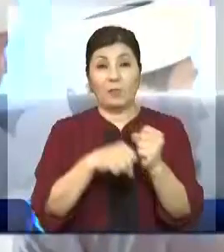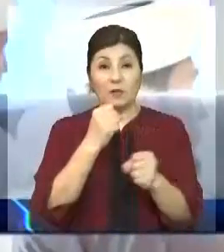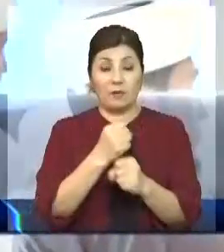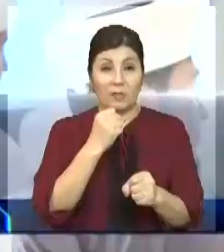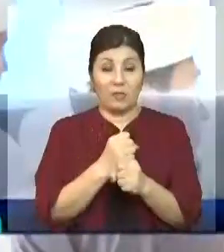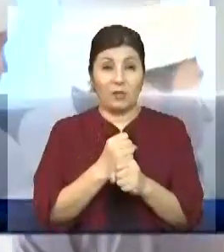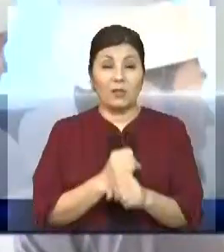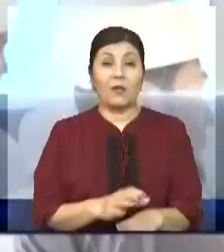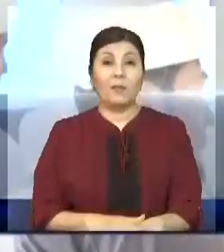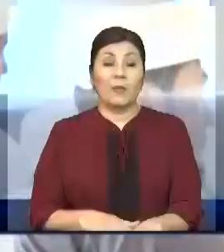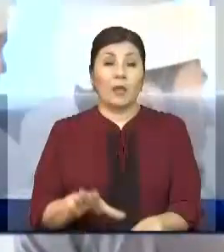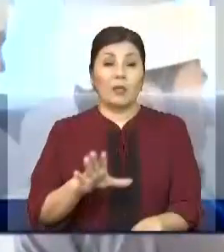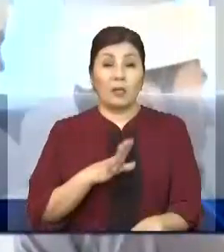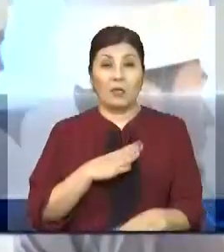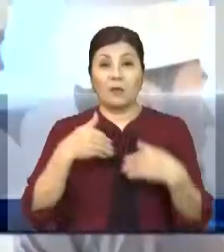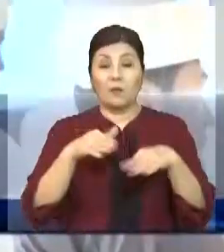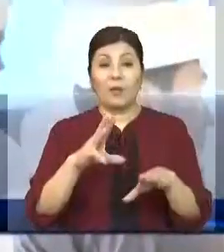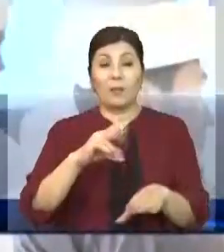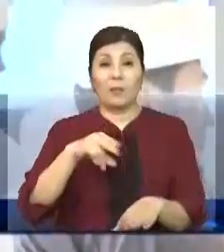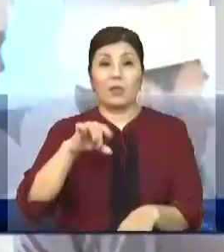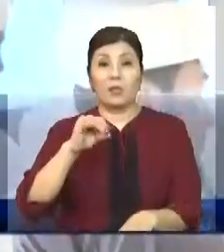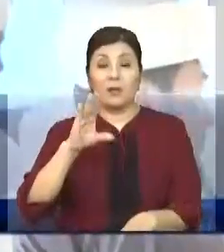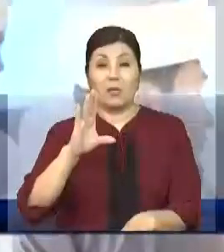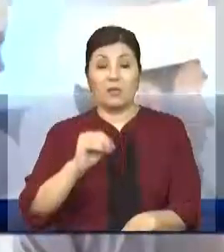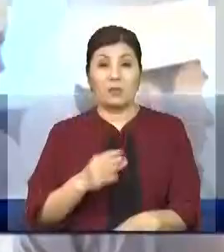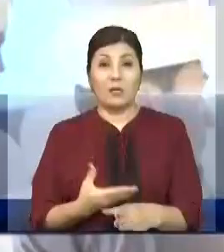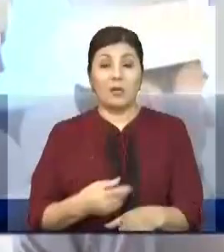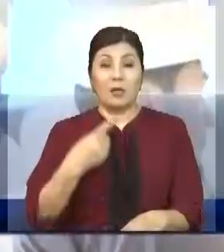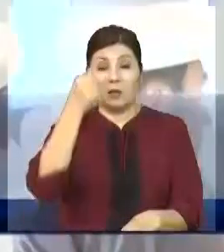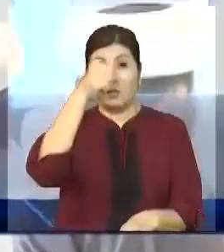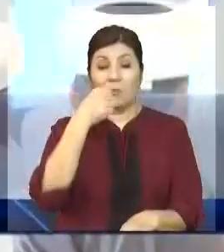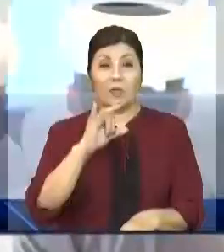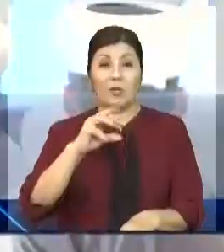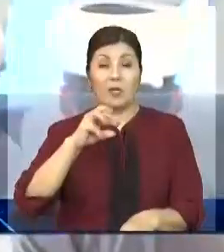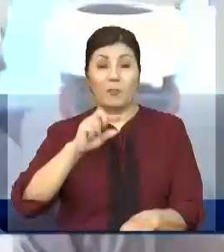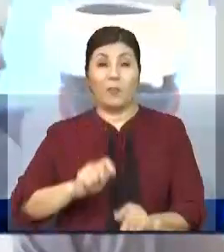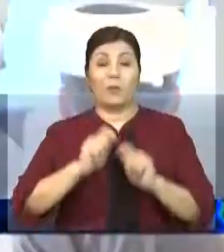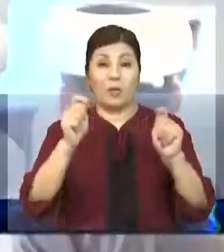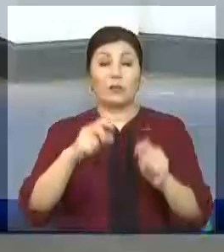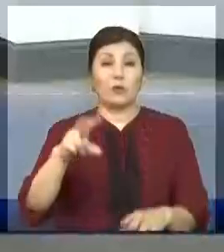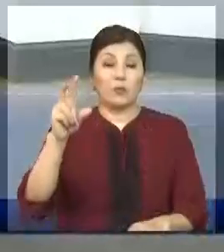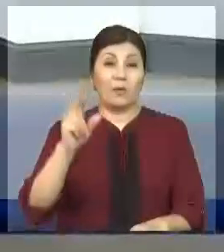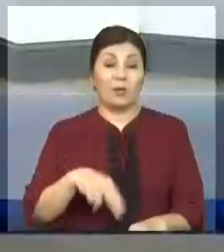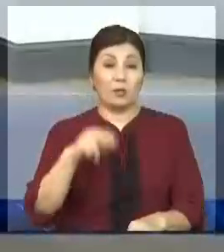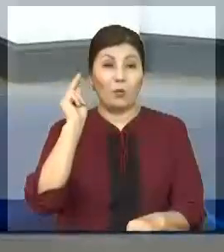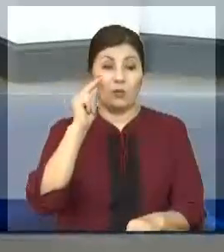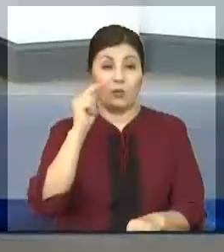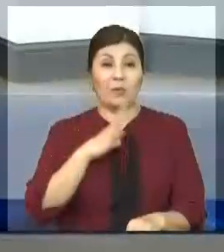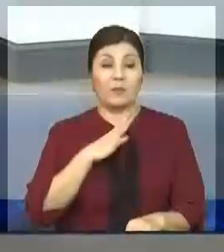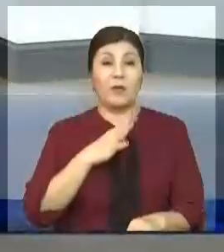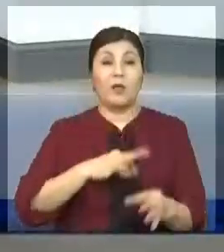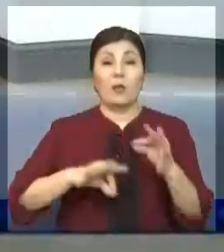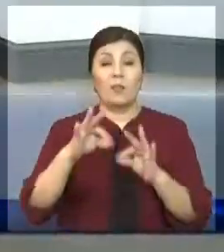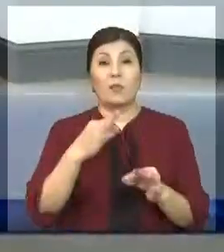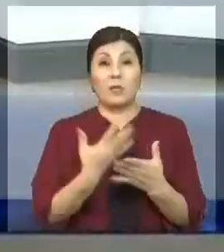магистранты, бакалавры, а также выпускники медресе. Кроме того, в течение года для имамов проводятся семинары и тренинги. Отметим, что в рамках проектов